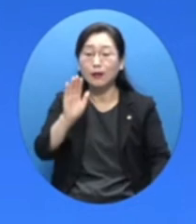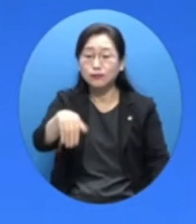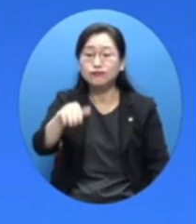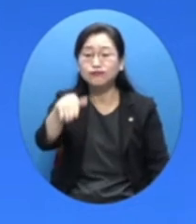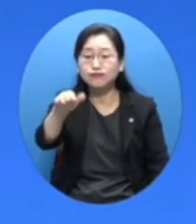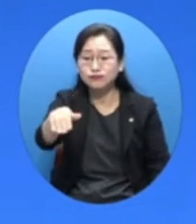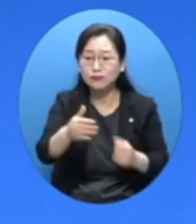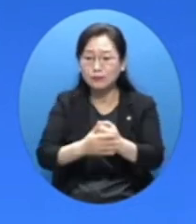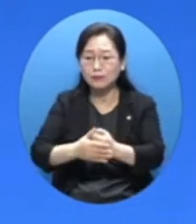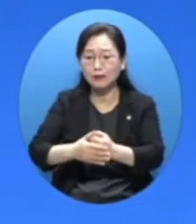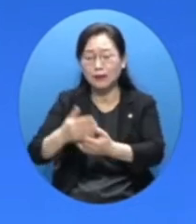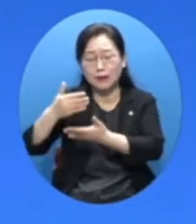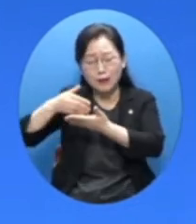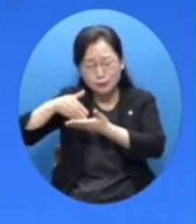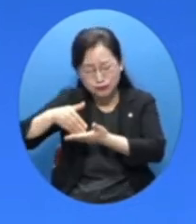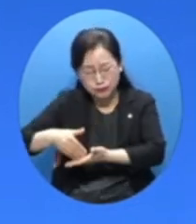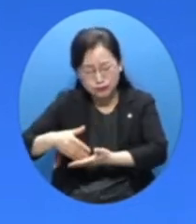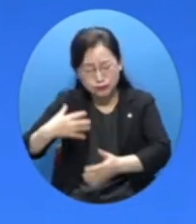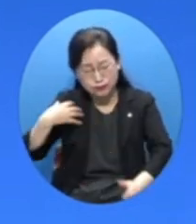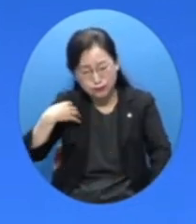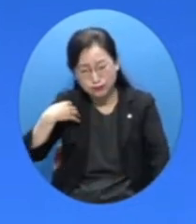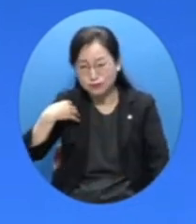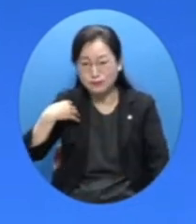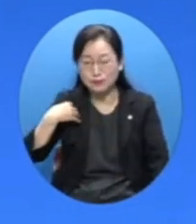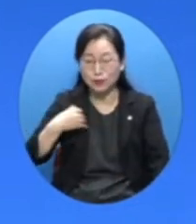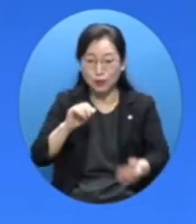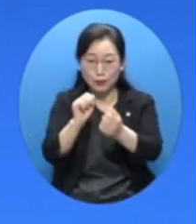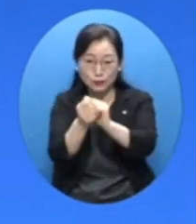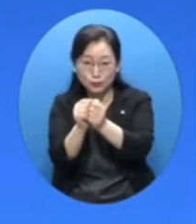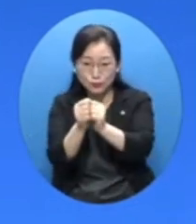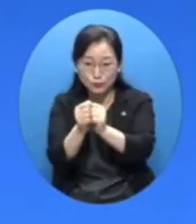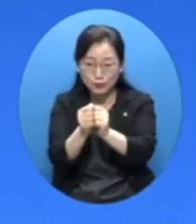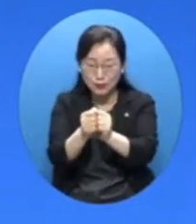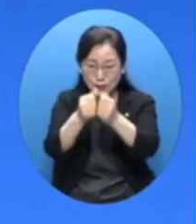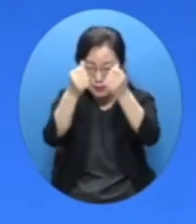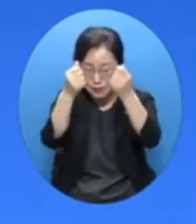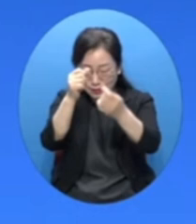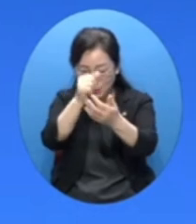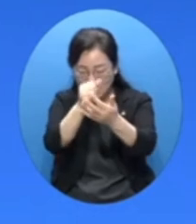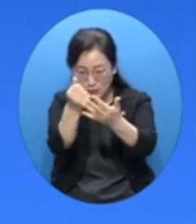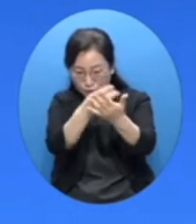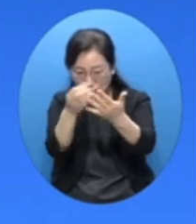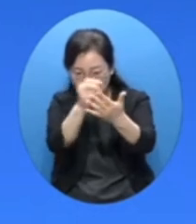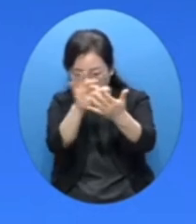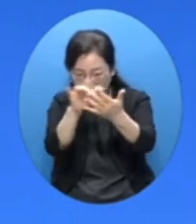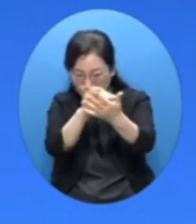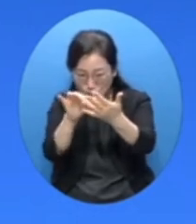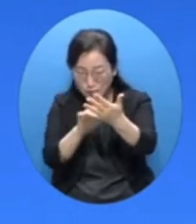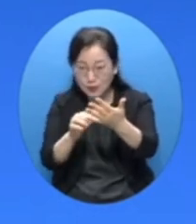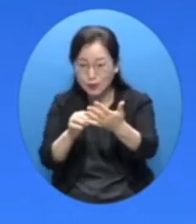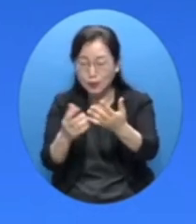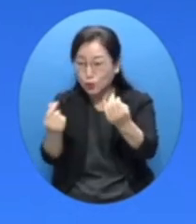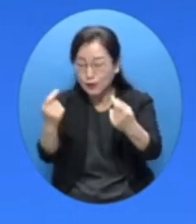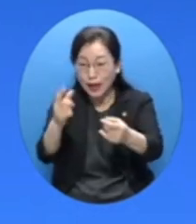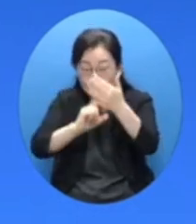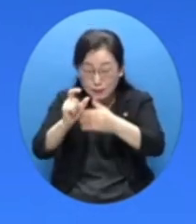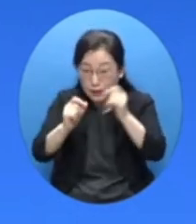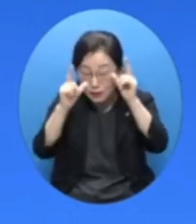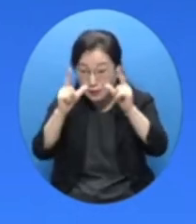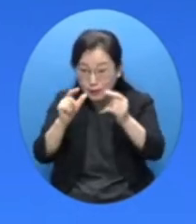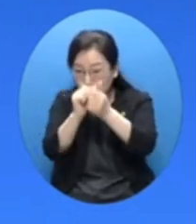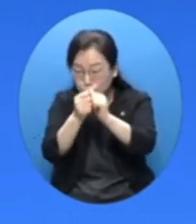무거운 짐이 있습니다 주식하는 물은 말로 다 할 것이 없습니다 아침이라서 오늘 주위가 어떻게 됐나